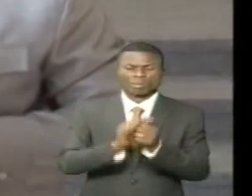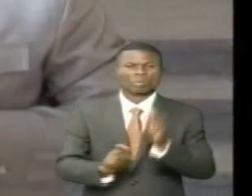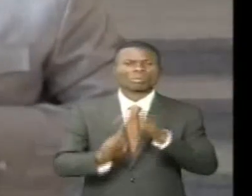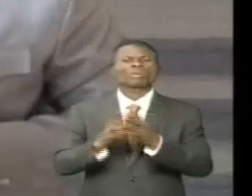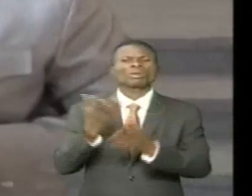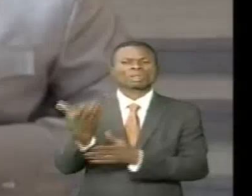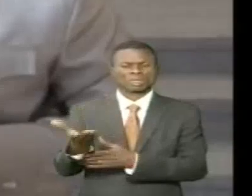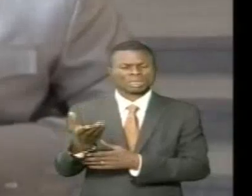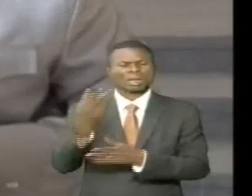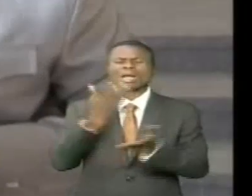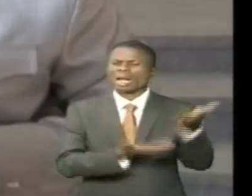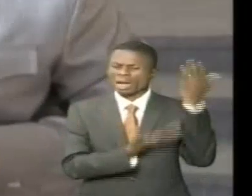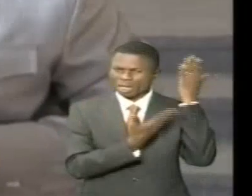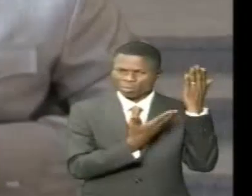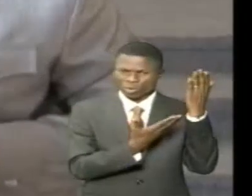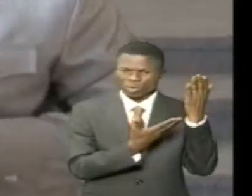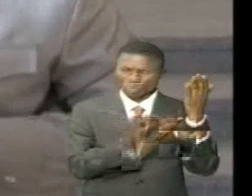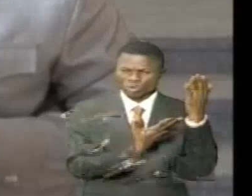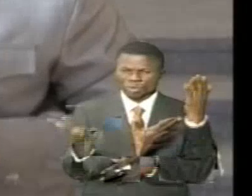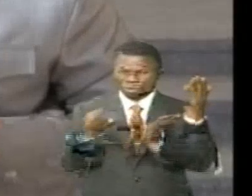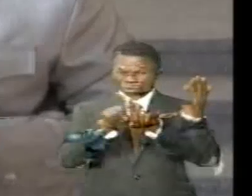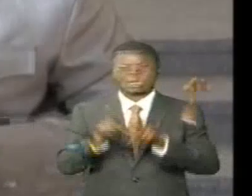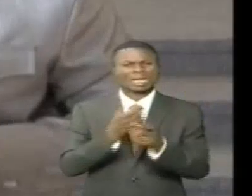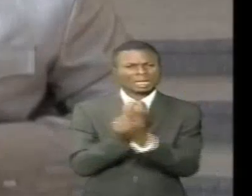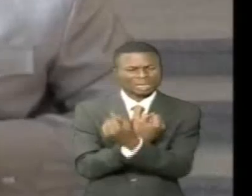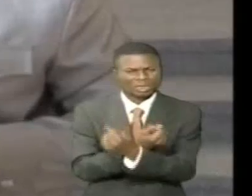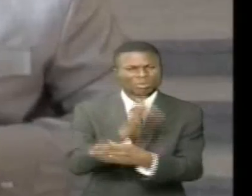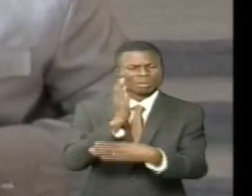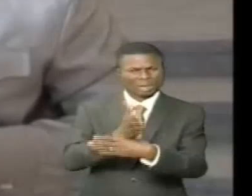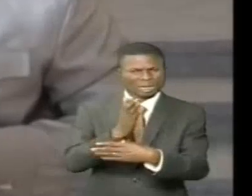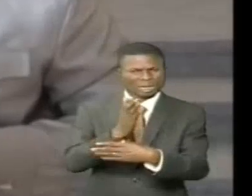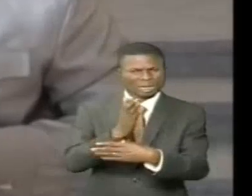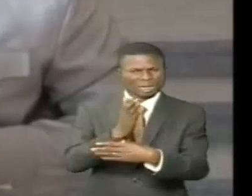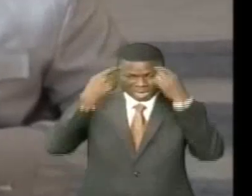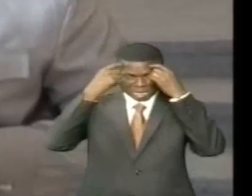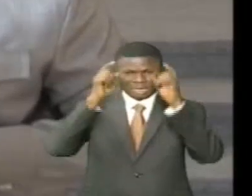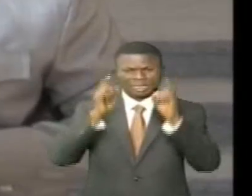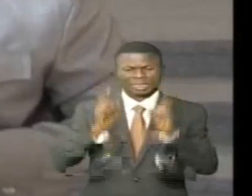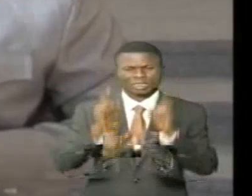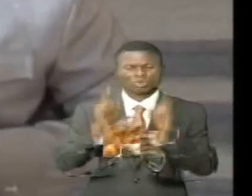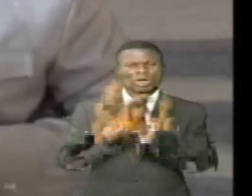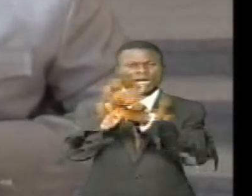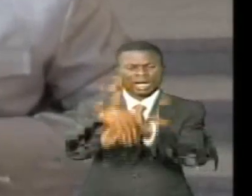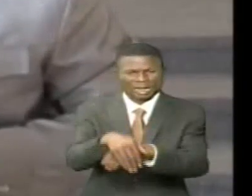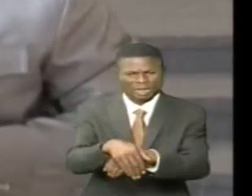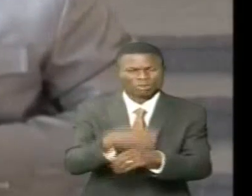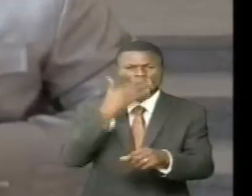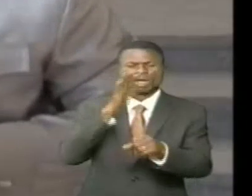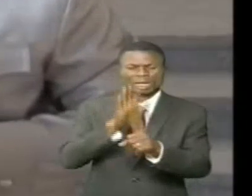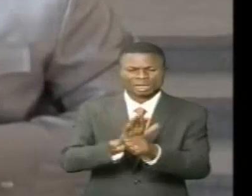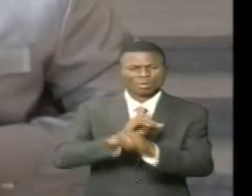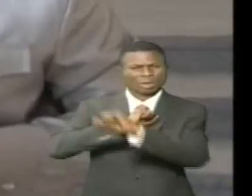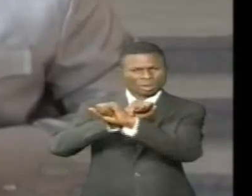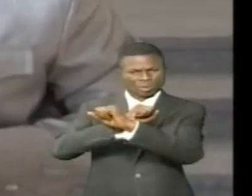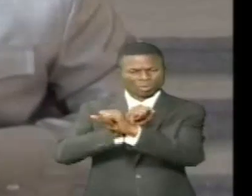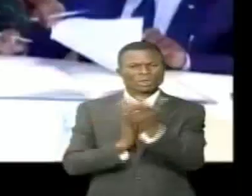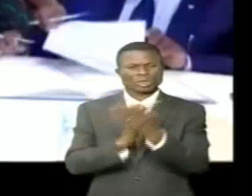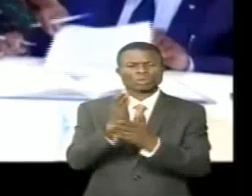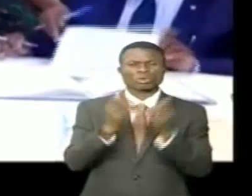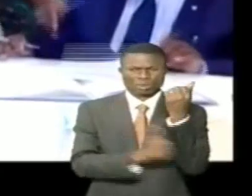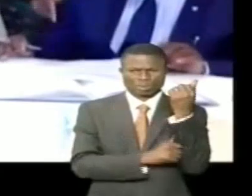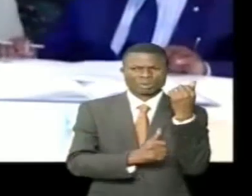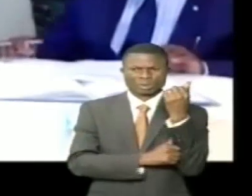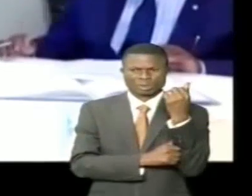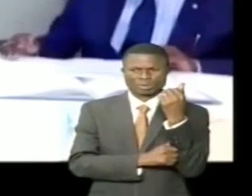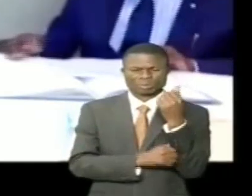la nécessité qu'il y a de respecter nos engagements internationaux en matière de respect et de protection des droits de l'homme. Les